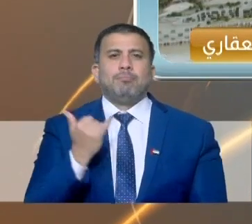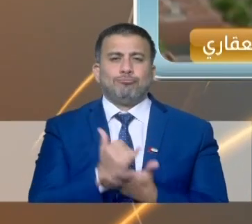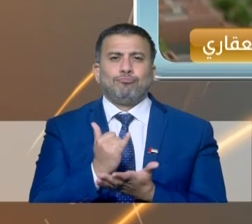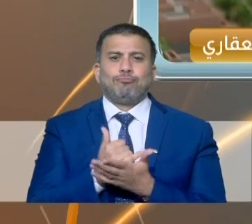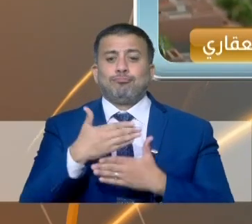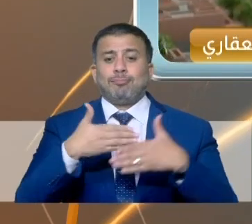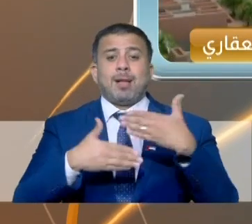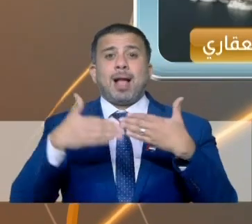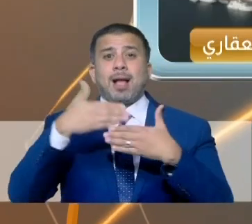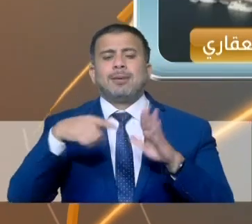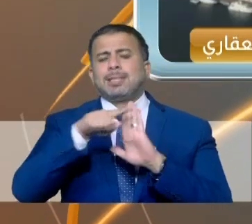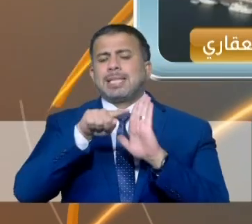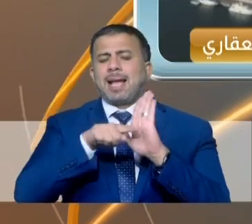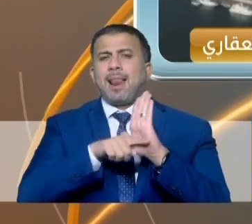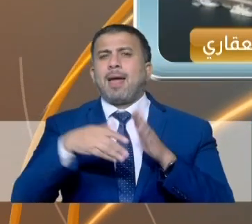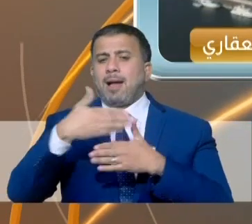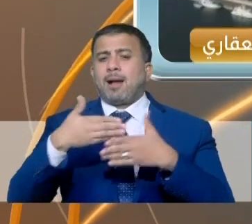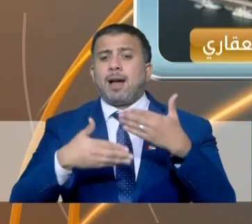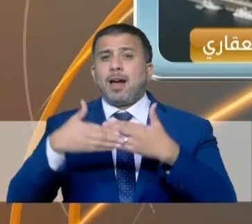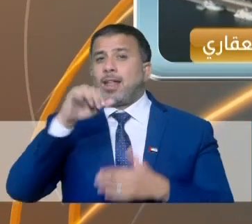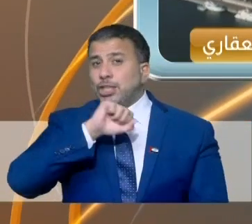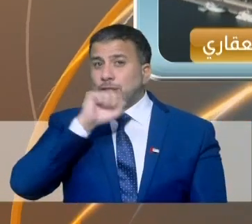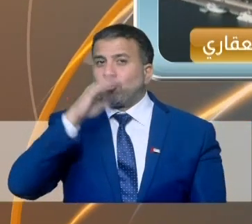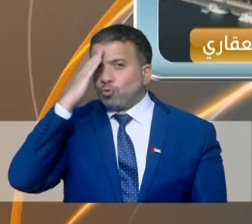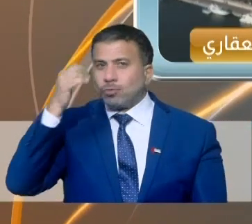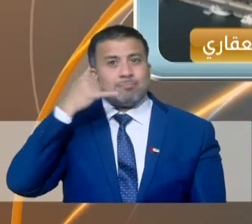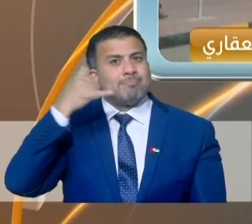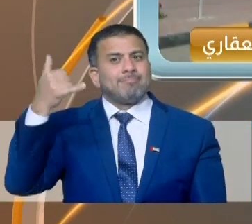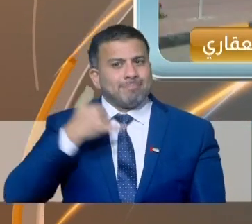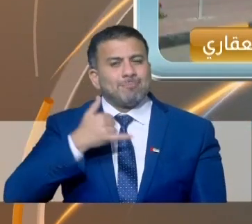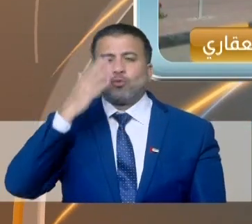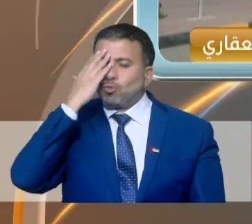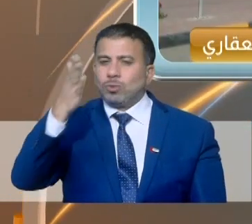التصرفات العقارية بدائرة التسجيل العقاري بالشارقة، شكرا لك على هذه الإفادة.